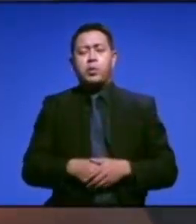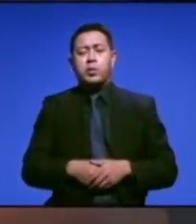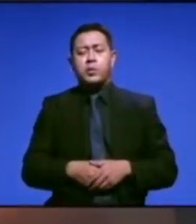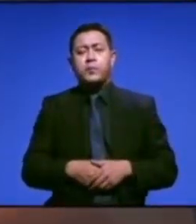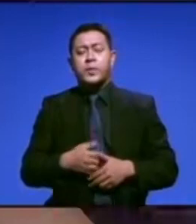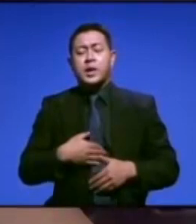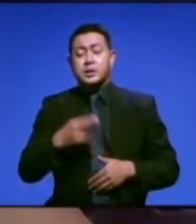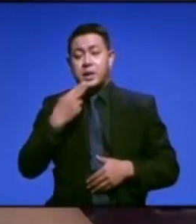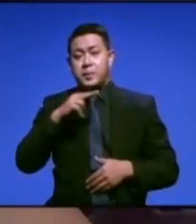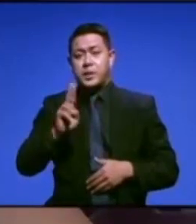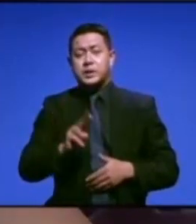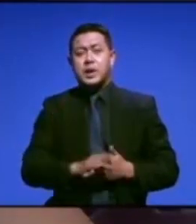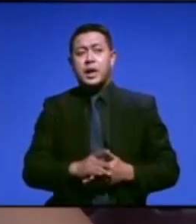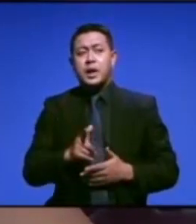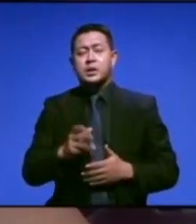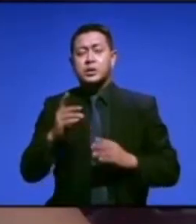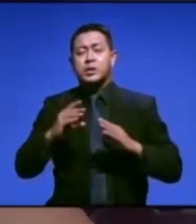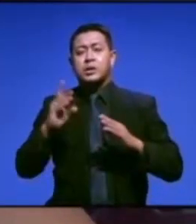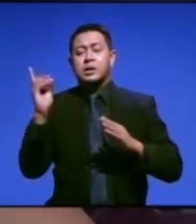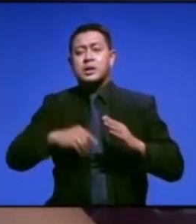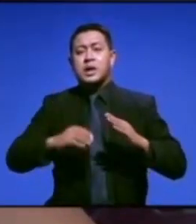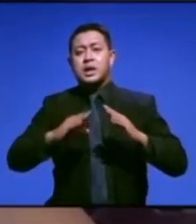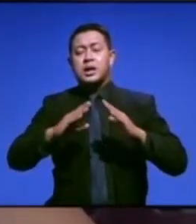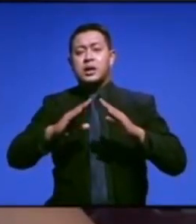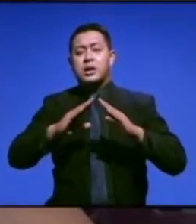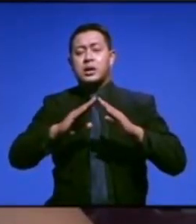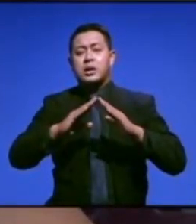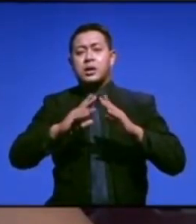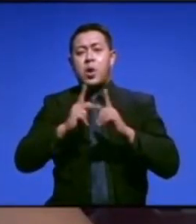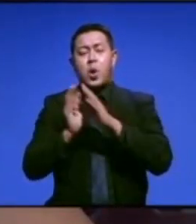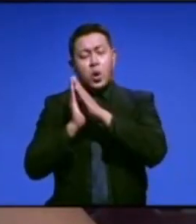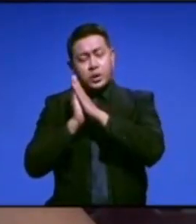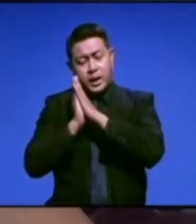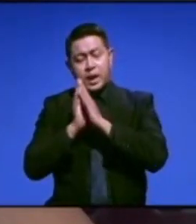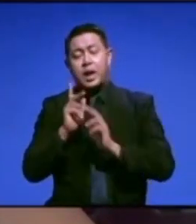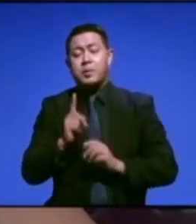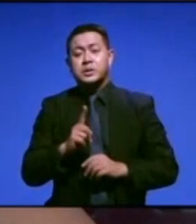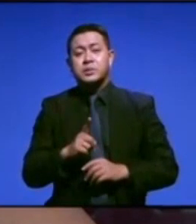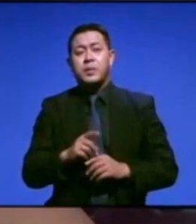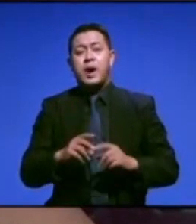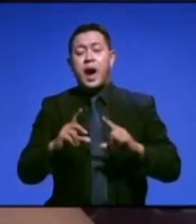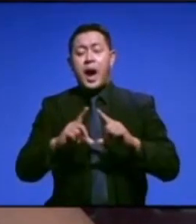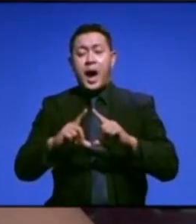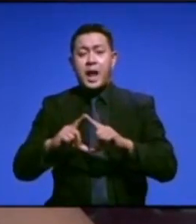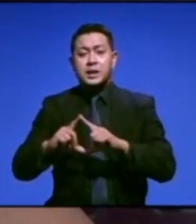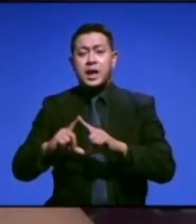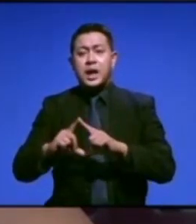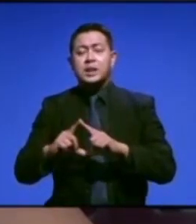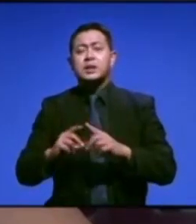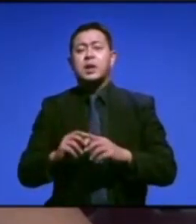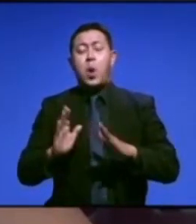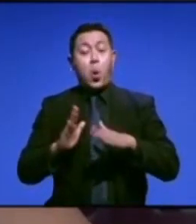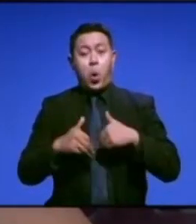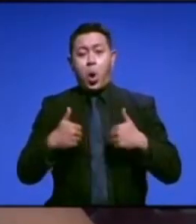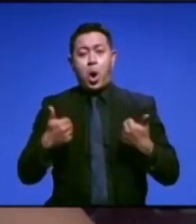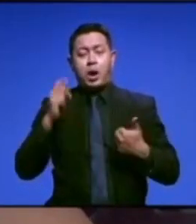Saya lebih percaya itu dari hotel, karena lebih dari hotel kan itu alat-alatnya